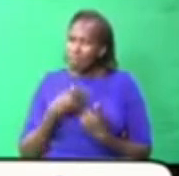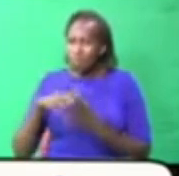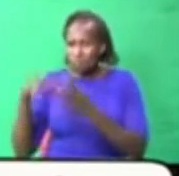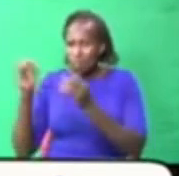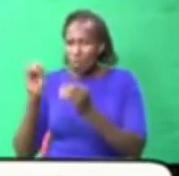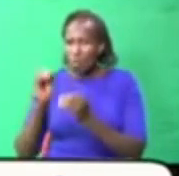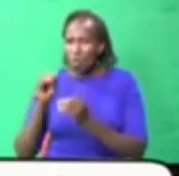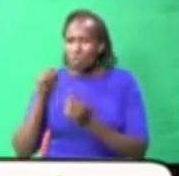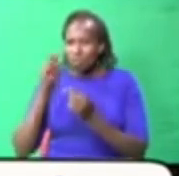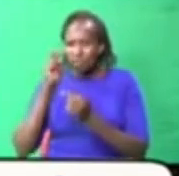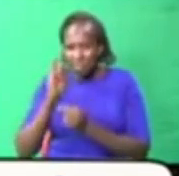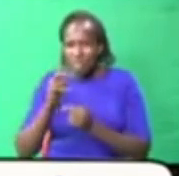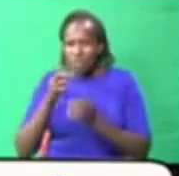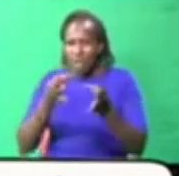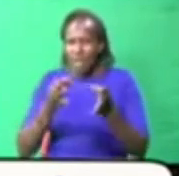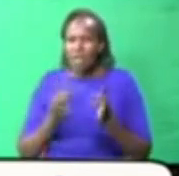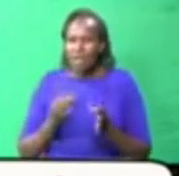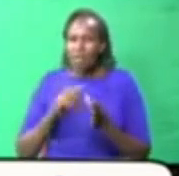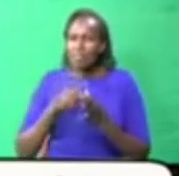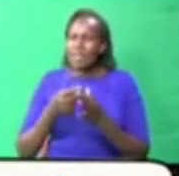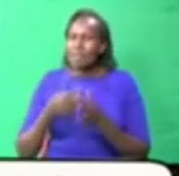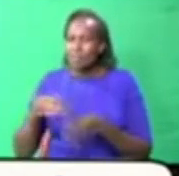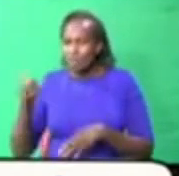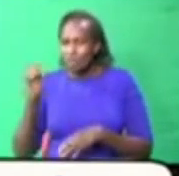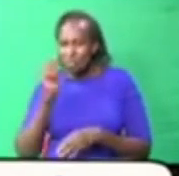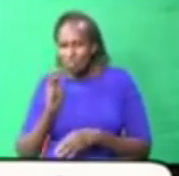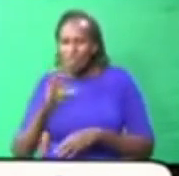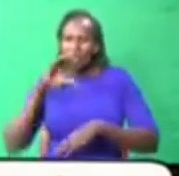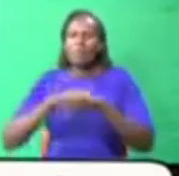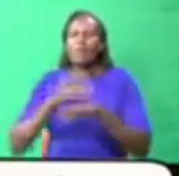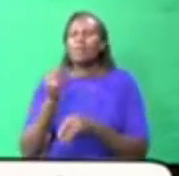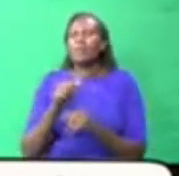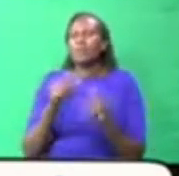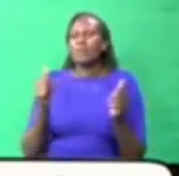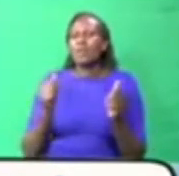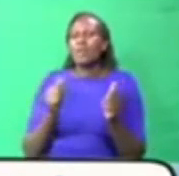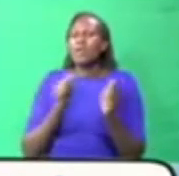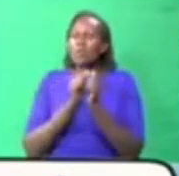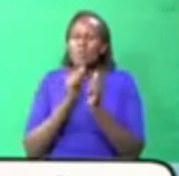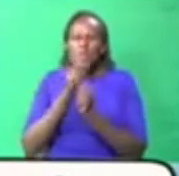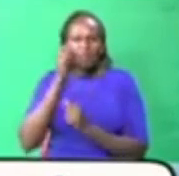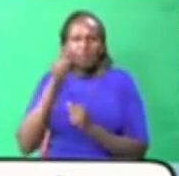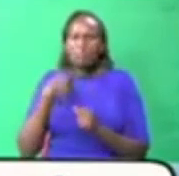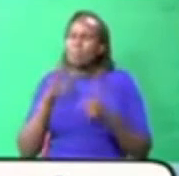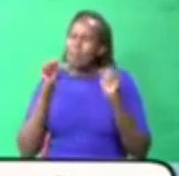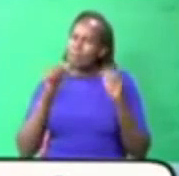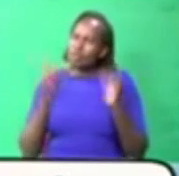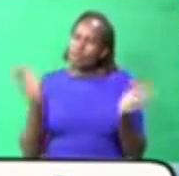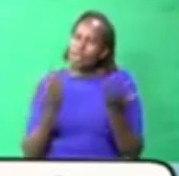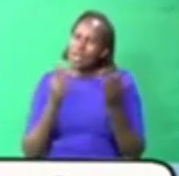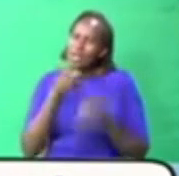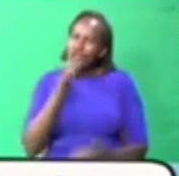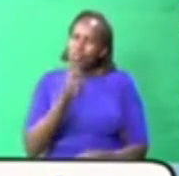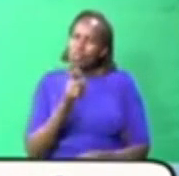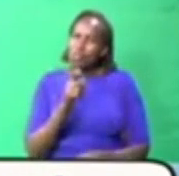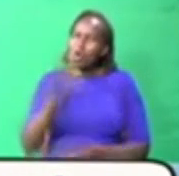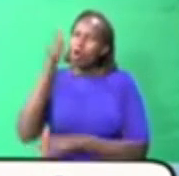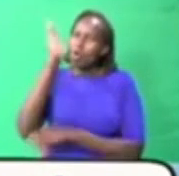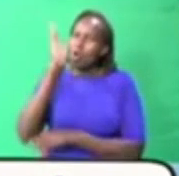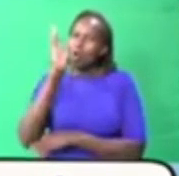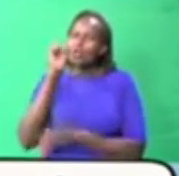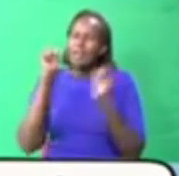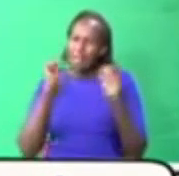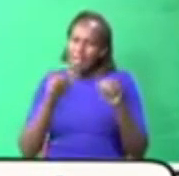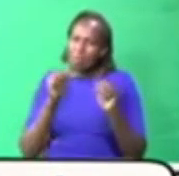account yako. Sure enough, nikapata pesa. Let me tell you, with such a testimony, I can be able to encourage you today that there is a God who is able to